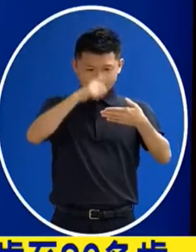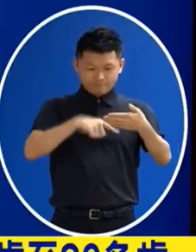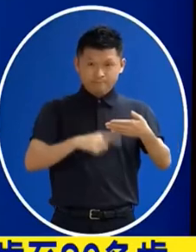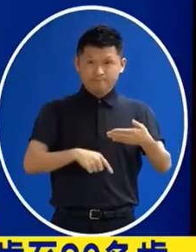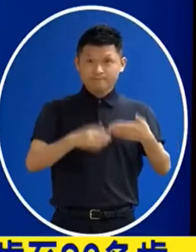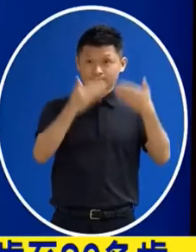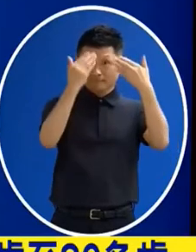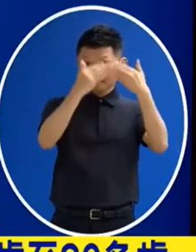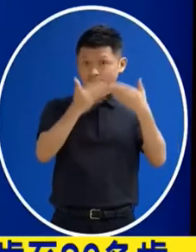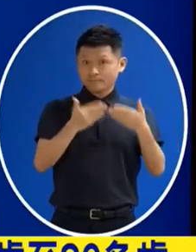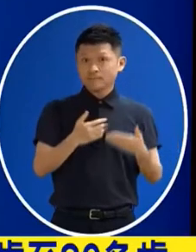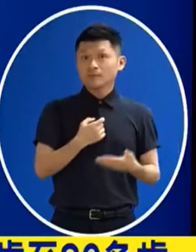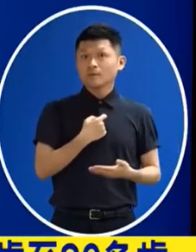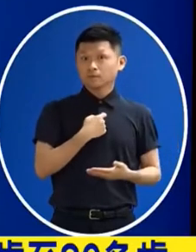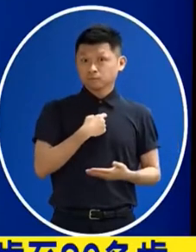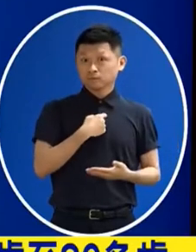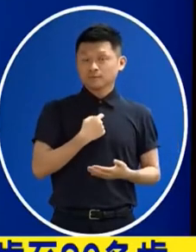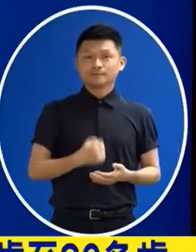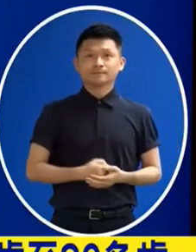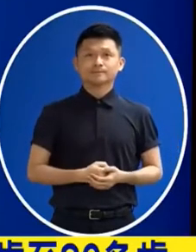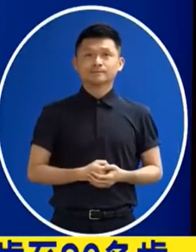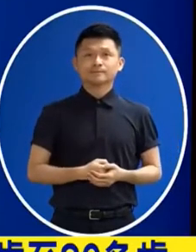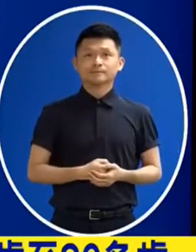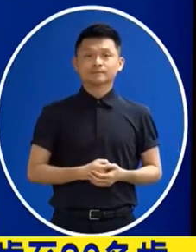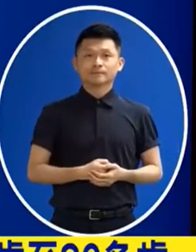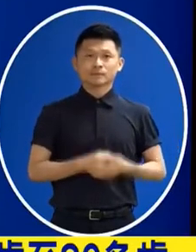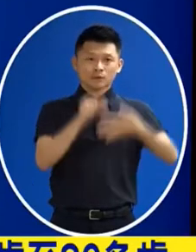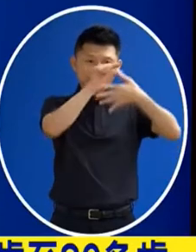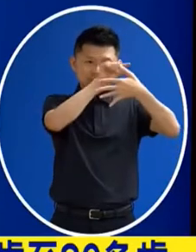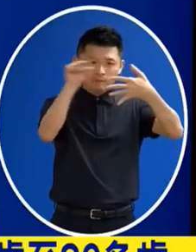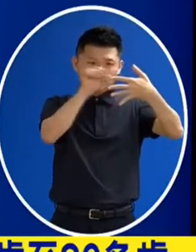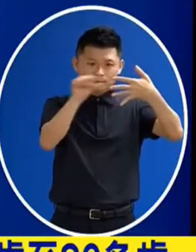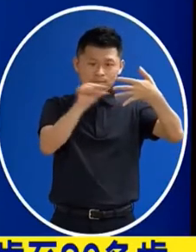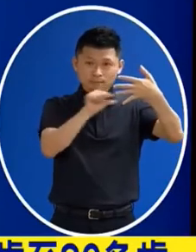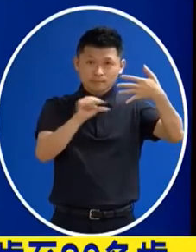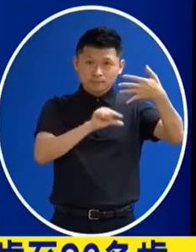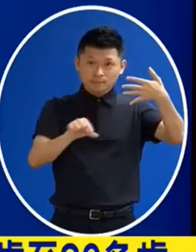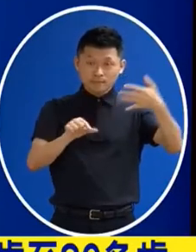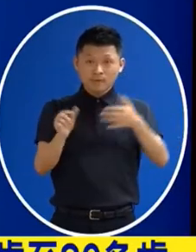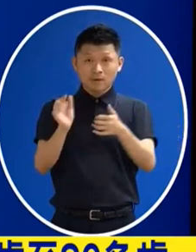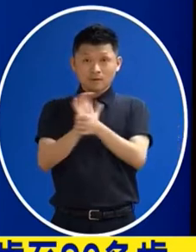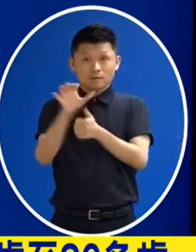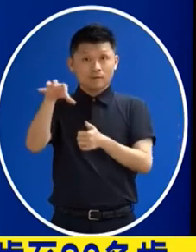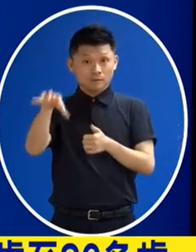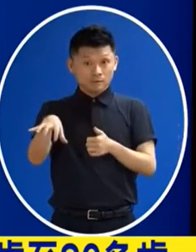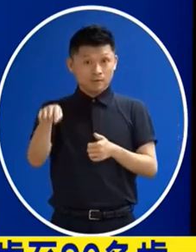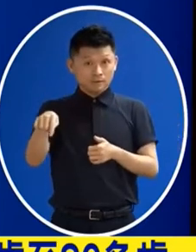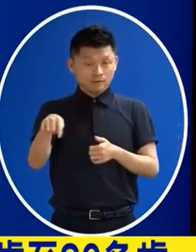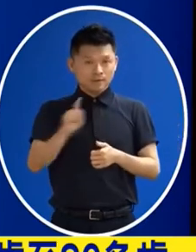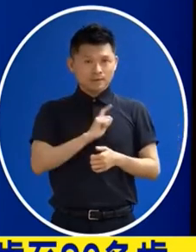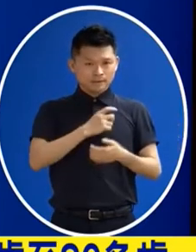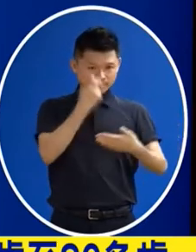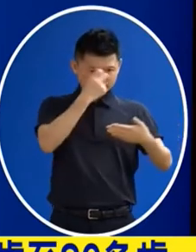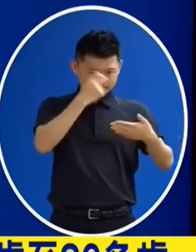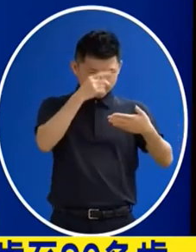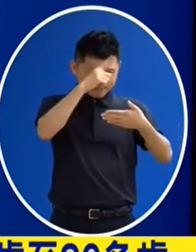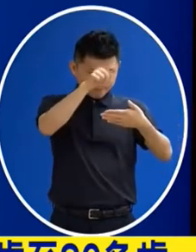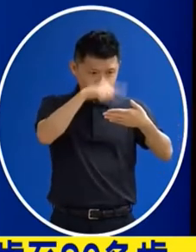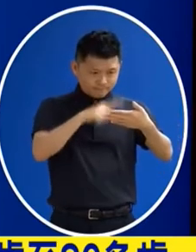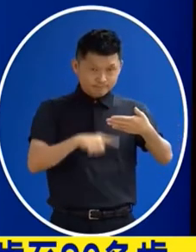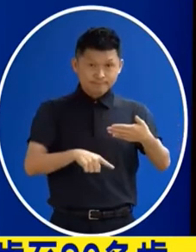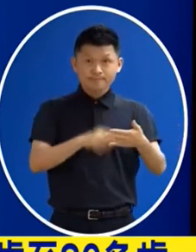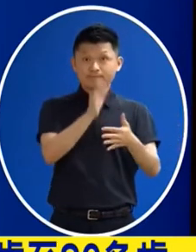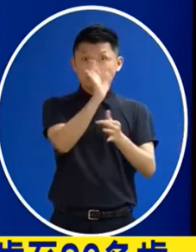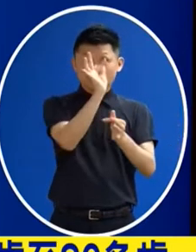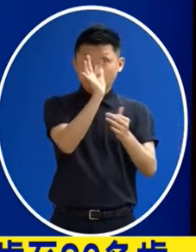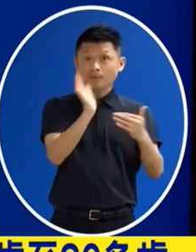这样的检核表有相关的项目，那服务机构必须做自我查核，那查核